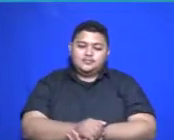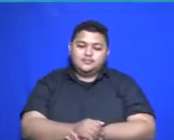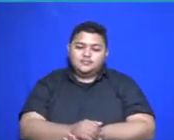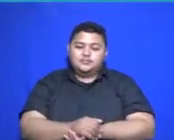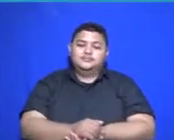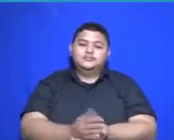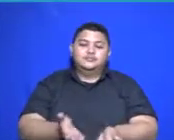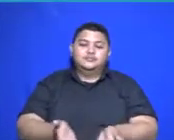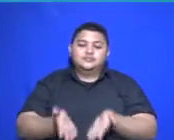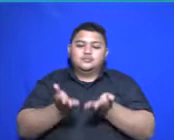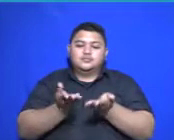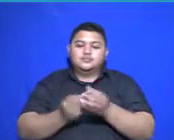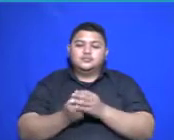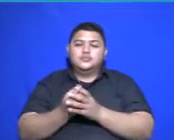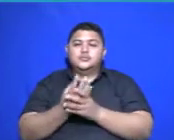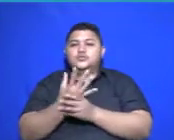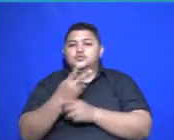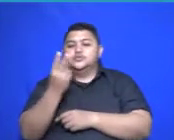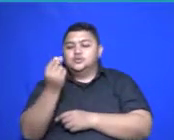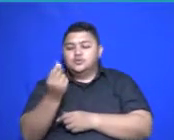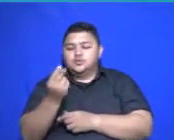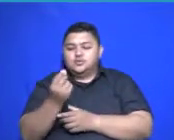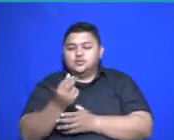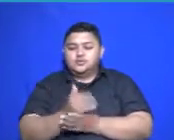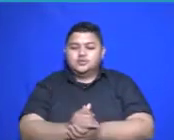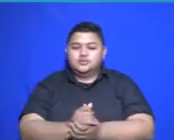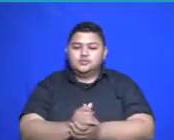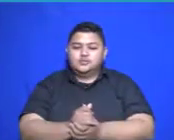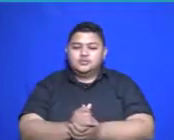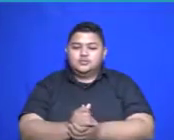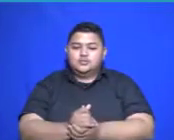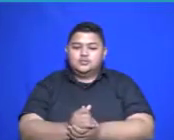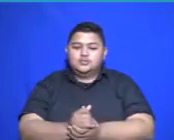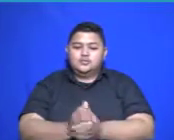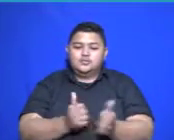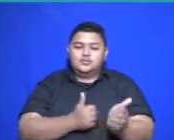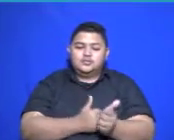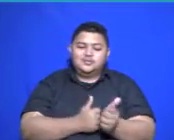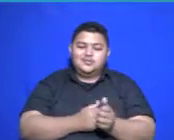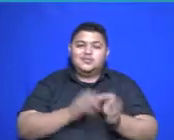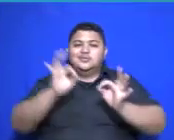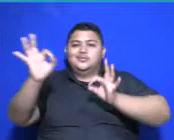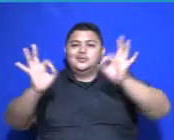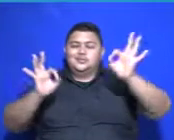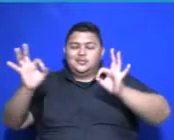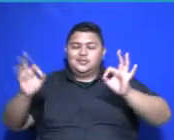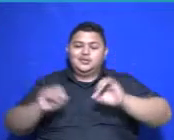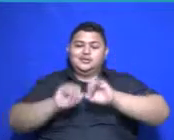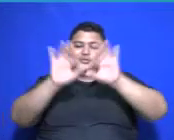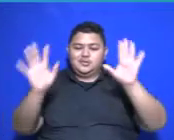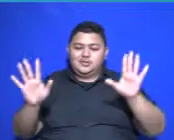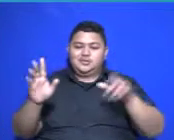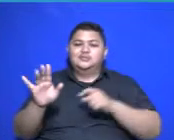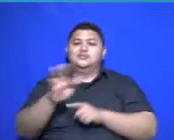meningkatkan pertumbuhan ekonomi yang diikuti oleh pemerataan kesejahteraan